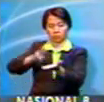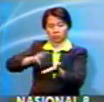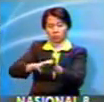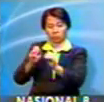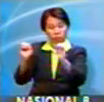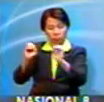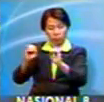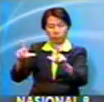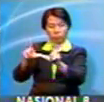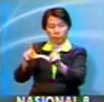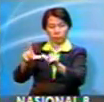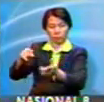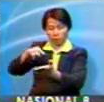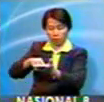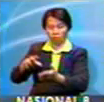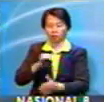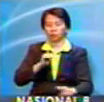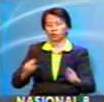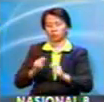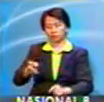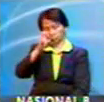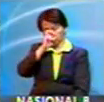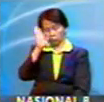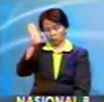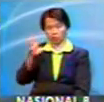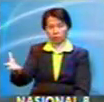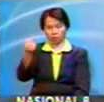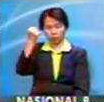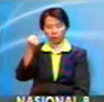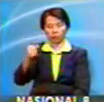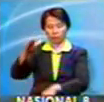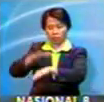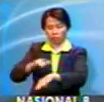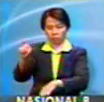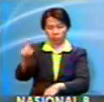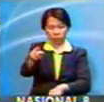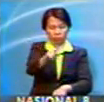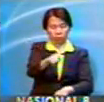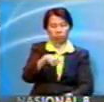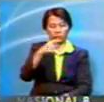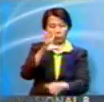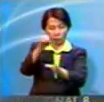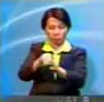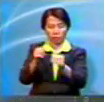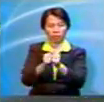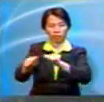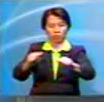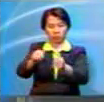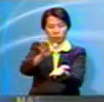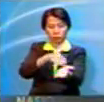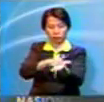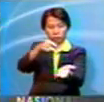tanpa lesen ini, dan tindakan tegas akan diambil ke atas mereka yang terlibat dengan kegiatan